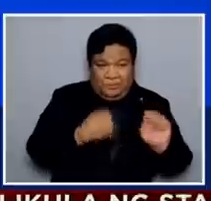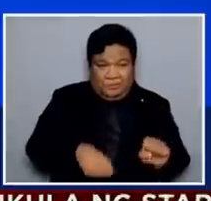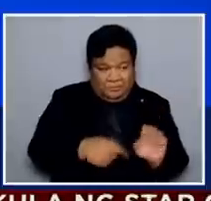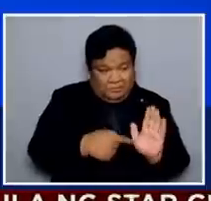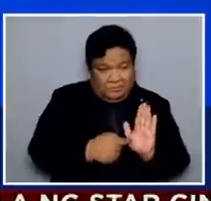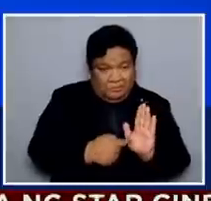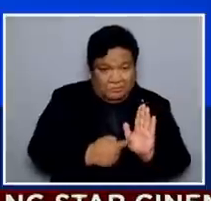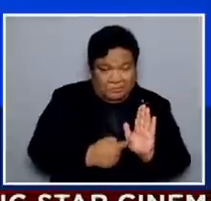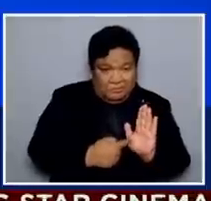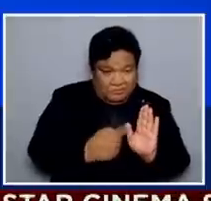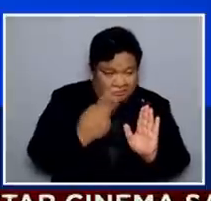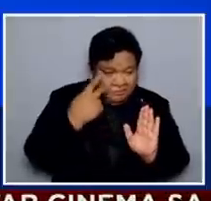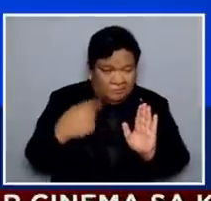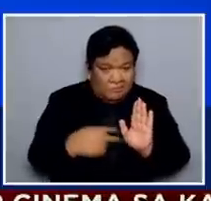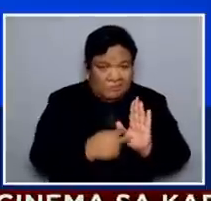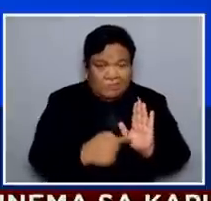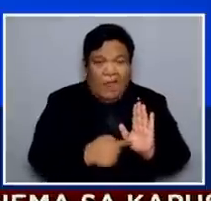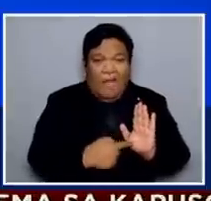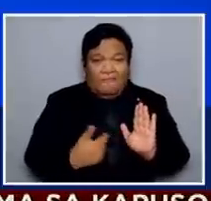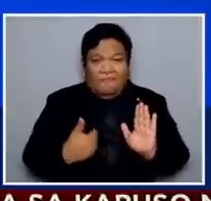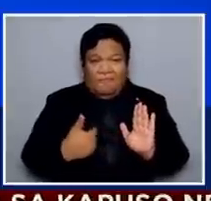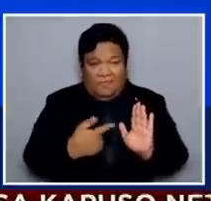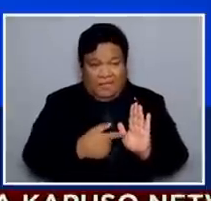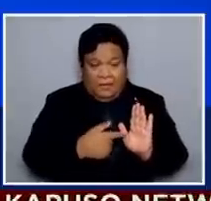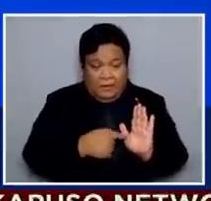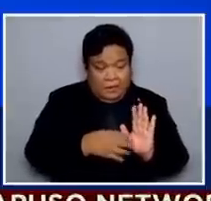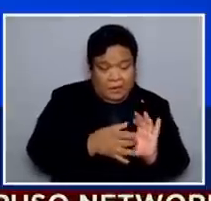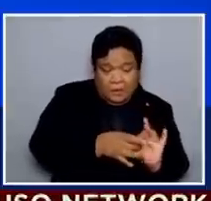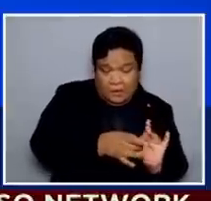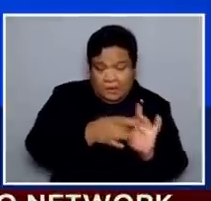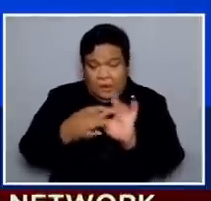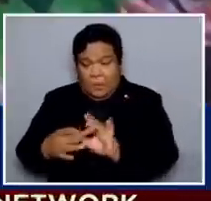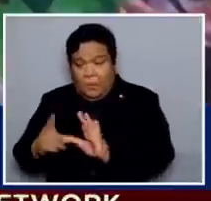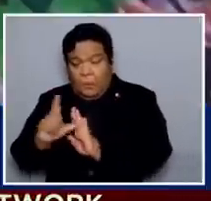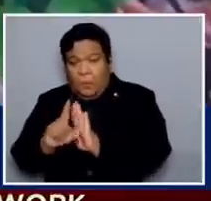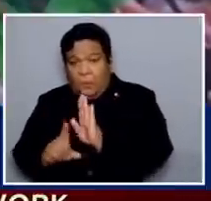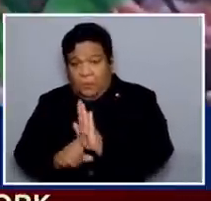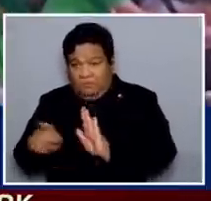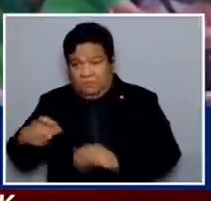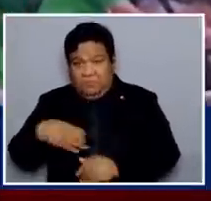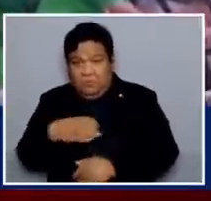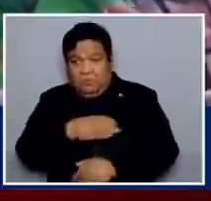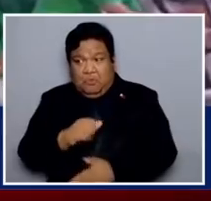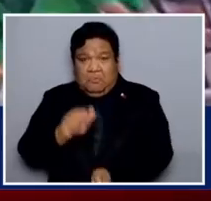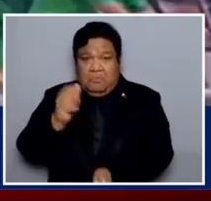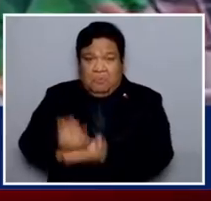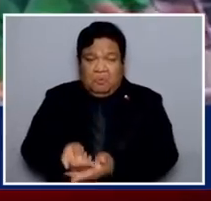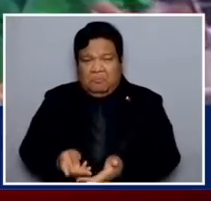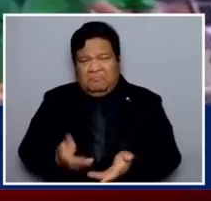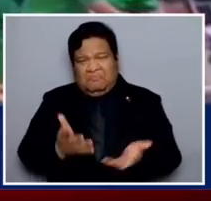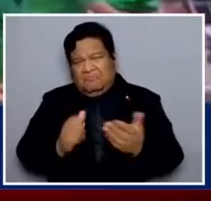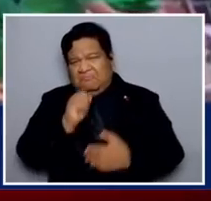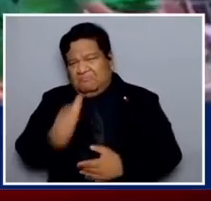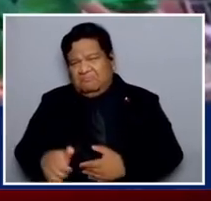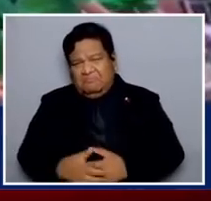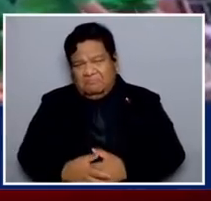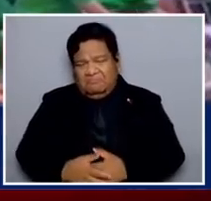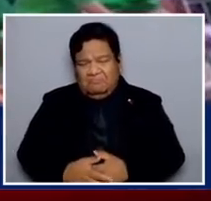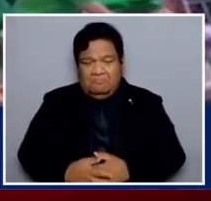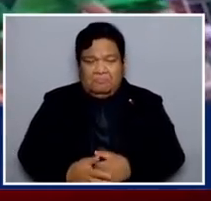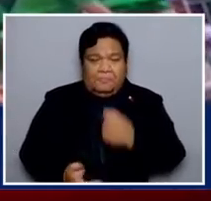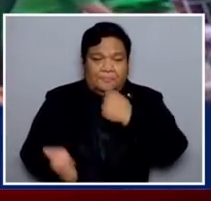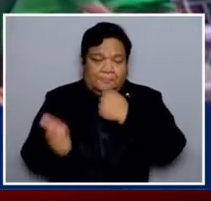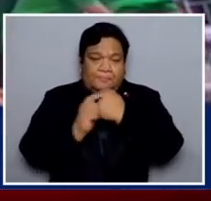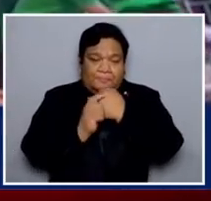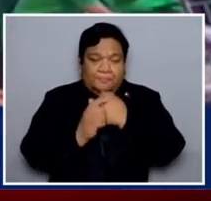walang enabling law na lulusot dyan sa Congress. Samantala, sa kanyang birthday rally sa Lubao,